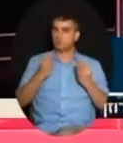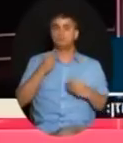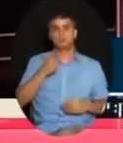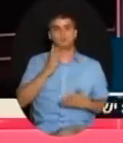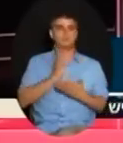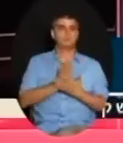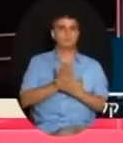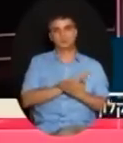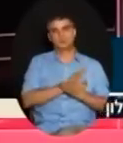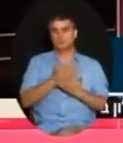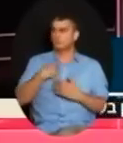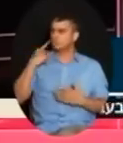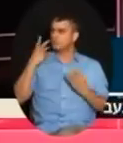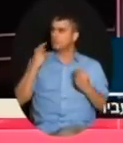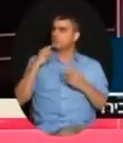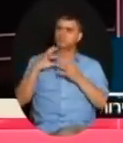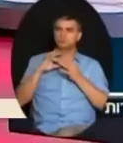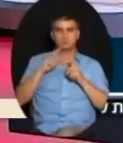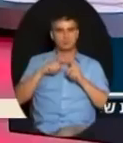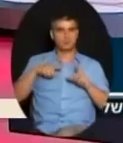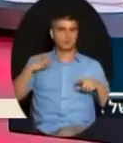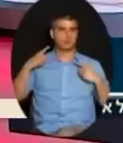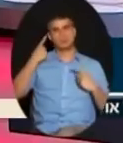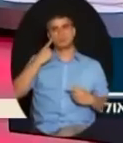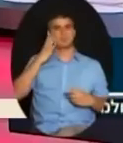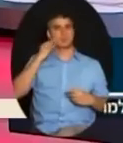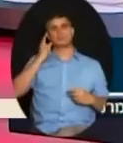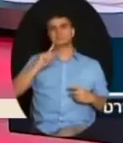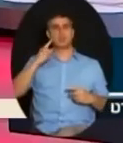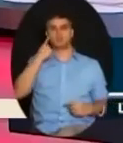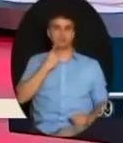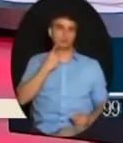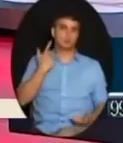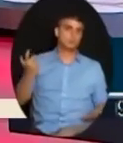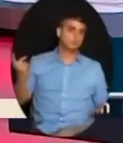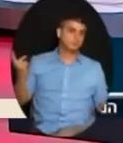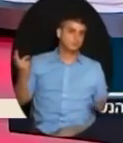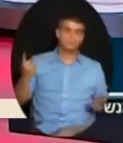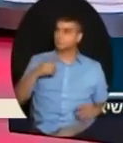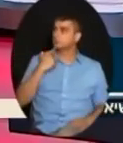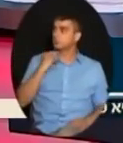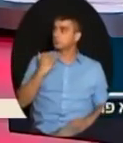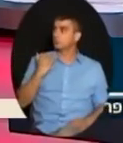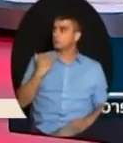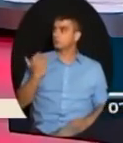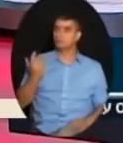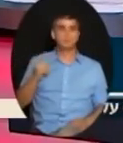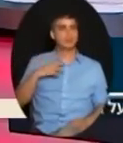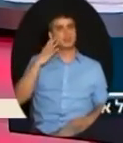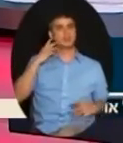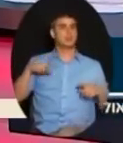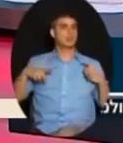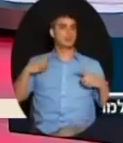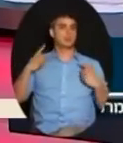שהם באמצע. אנחנו שומעים הרבה מאוד את המשפט, נהנתנות היא לא שחיתות. בהקשרים של... אגב, זה נכון, נהנתנות היא